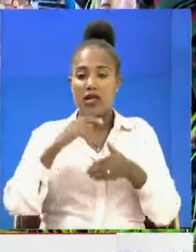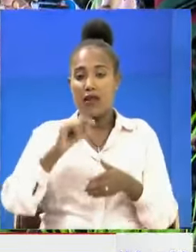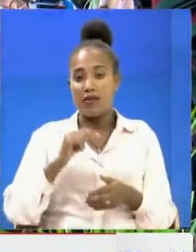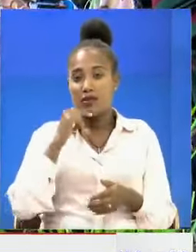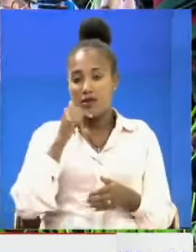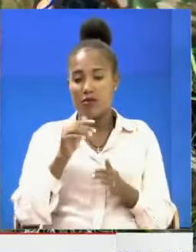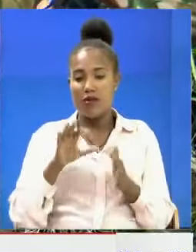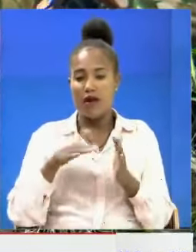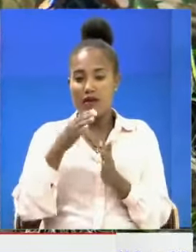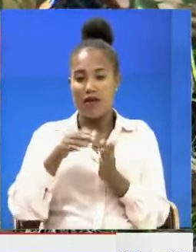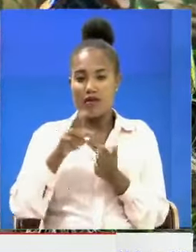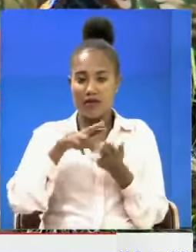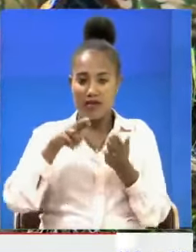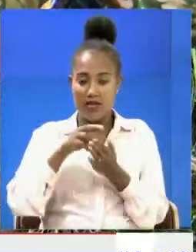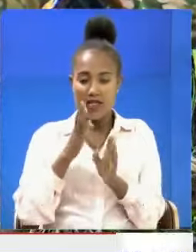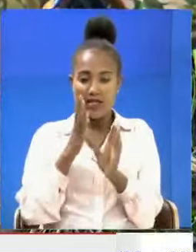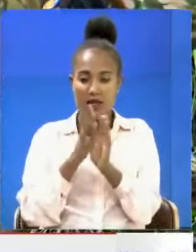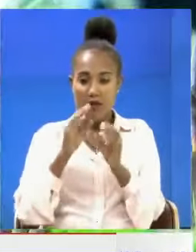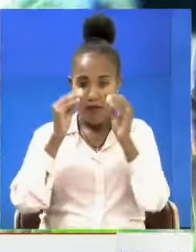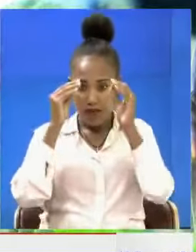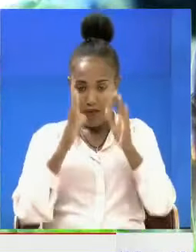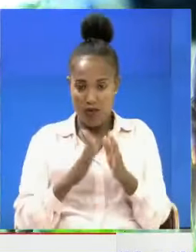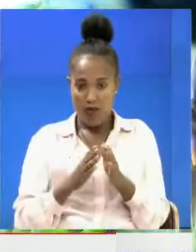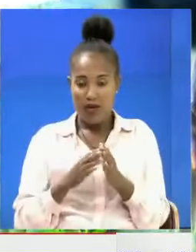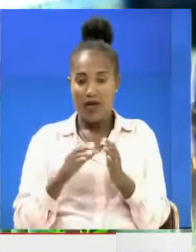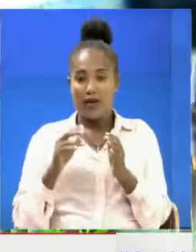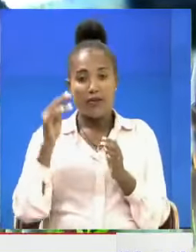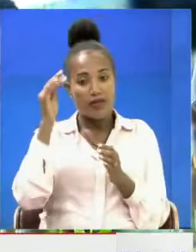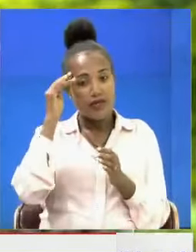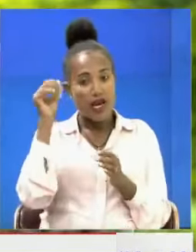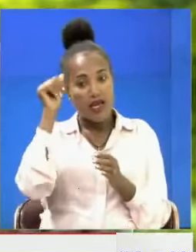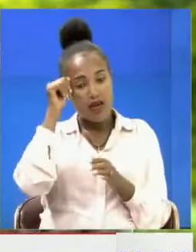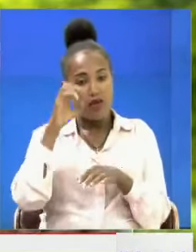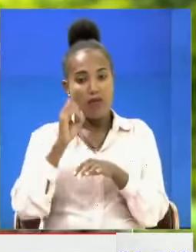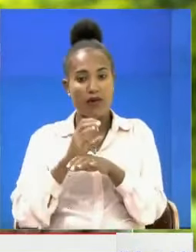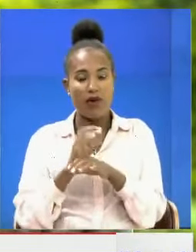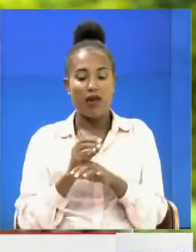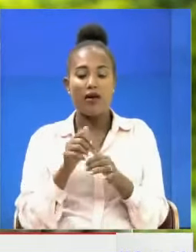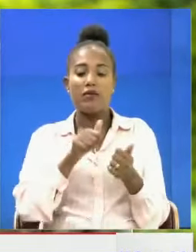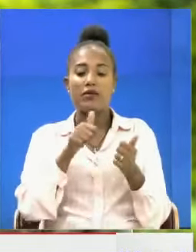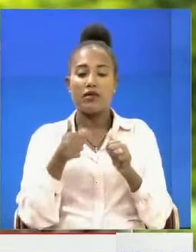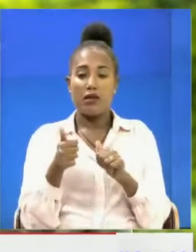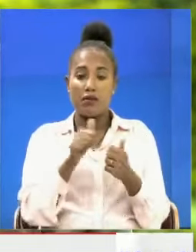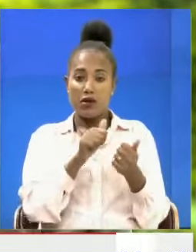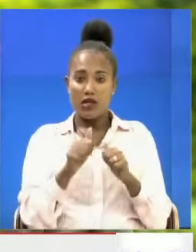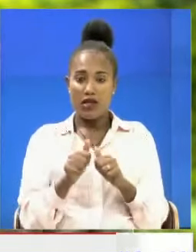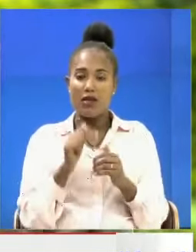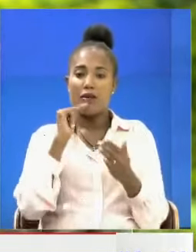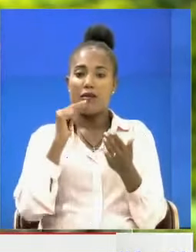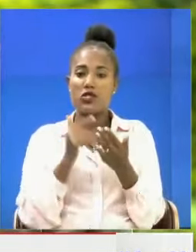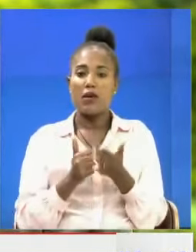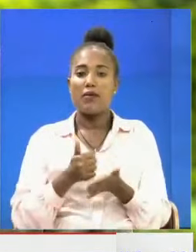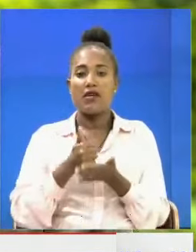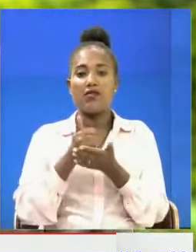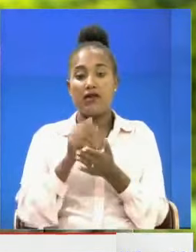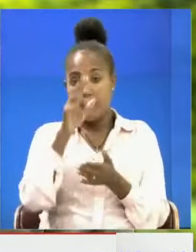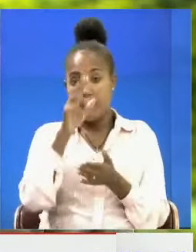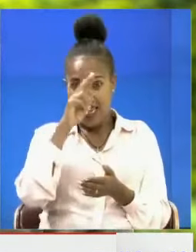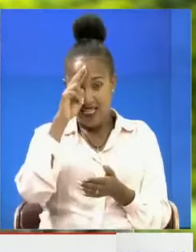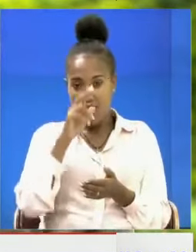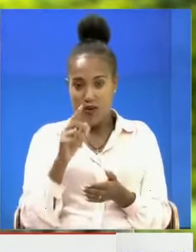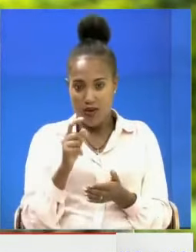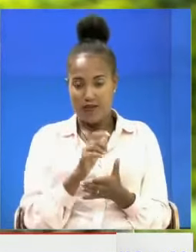ሲሉ በባህር ዳር ዩኒቨርሲቲ የስነ ልቦና መምህሩ መሰረት አያሌው መክረዋል። መጠራጠር ግን ጥርጣሬውን በመረጃ የሚደግፍ ምክንያታዊ